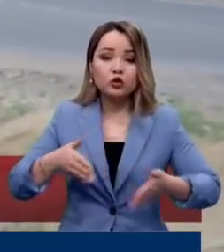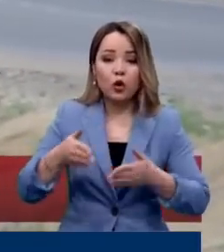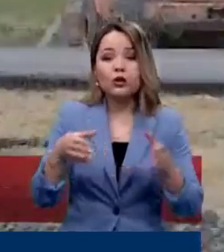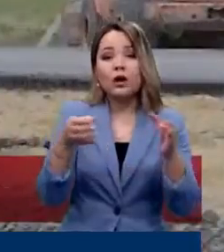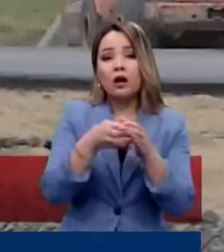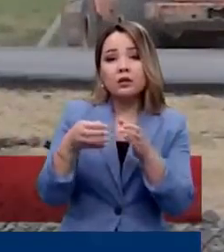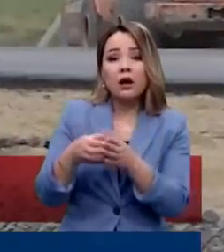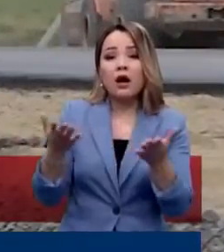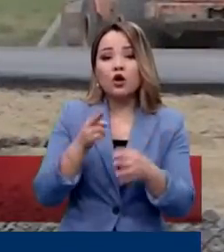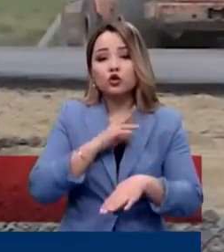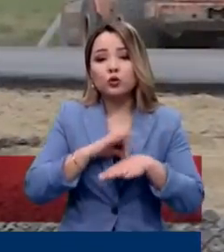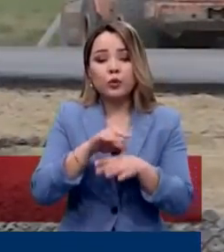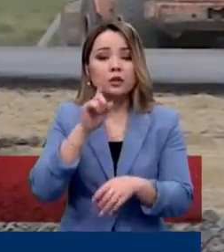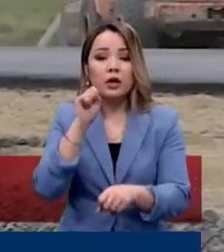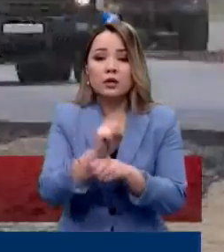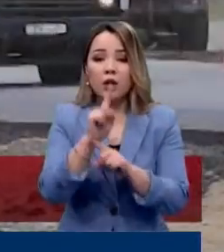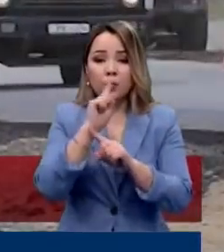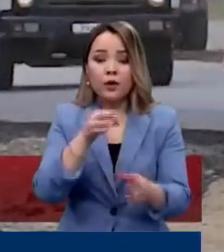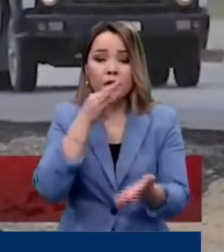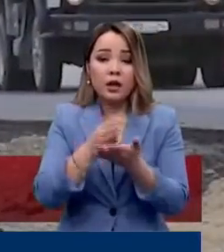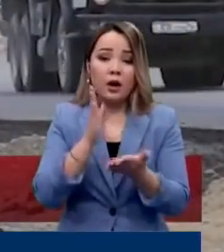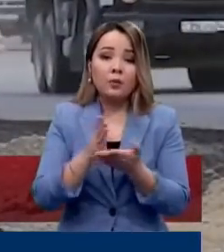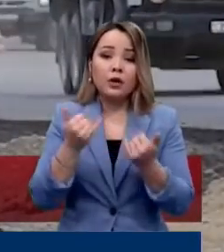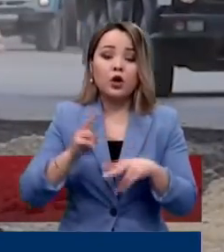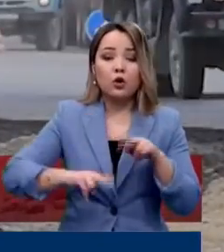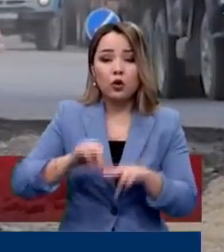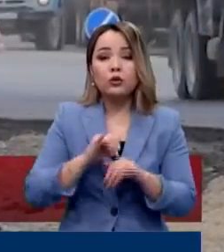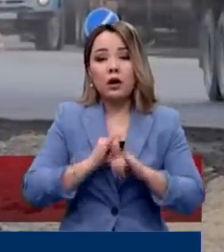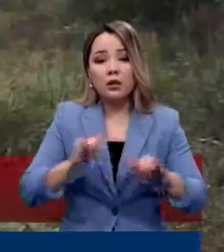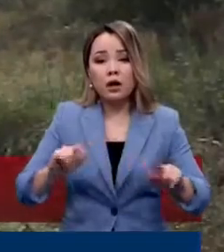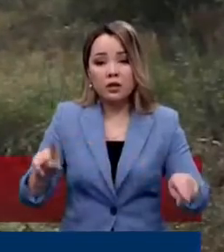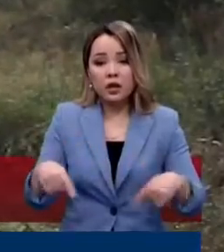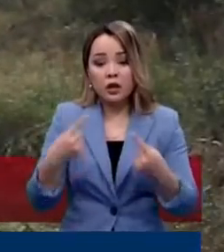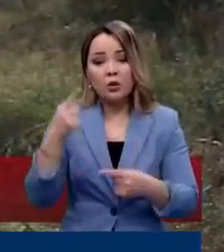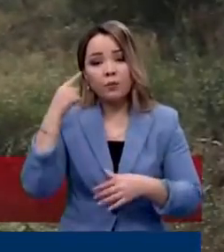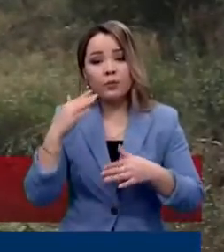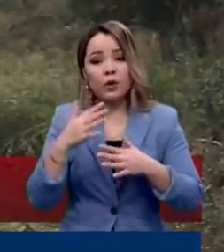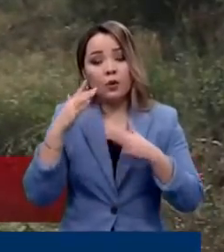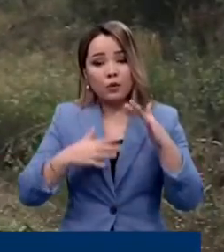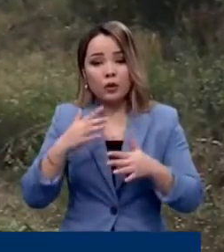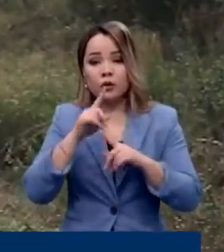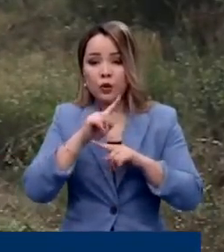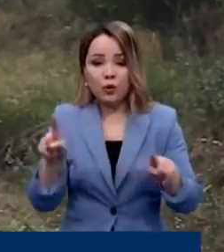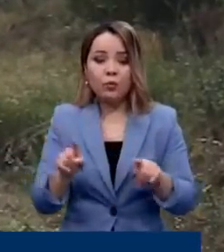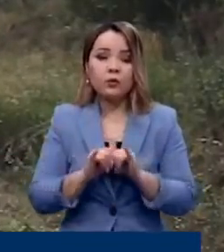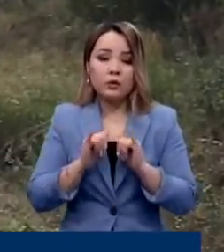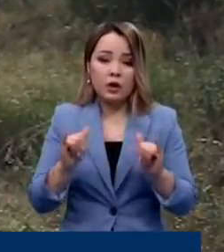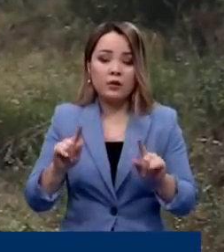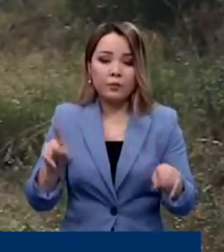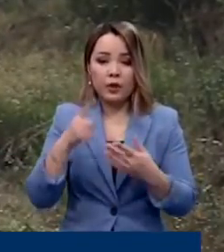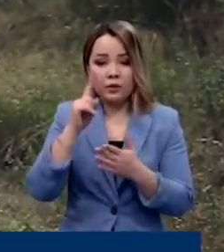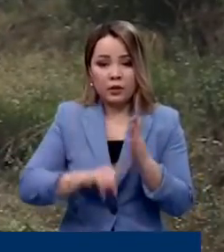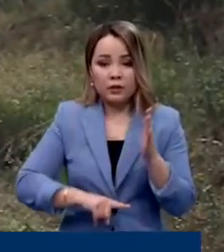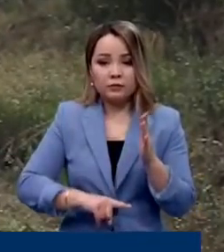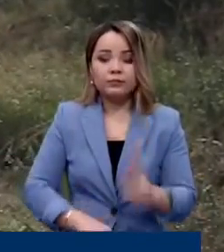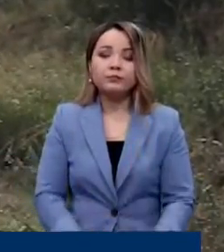өкілдері қалай болғанда да жұмыс тоқтамайды деп сендіріп отыр. Бірақ құрылыс қарқынын көргендердің күдігі басым. Шығыс Қазақстаннан Жан Болат